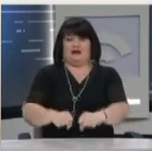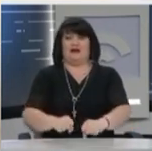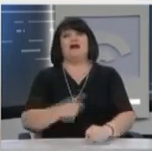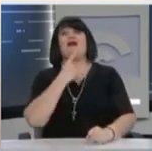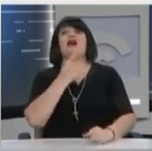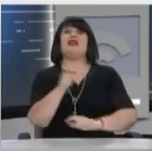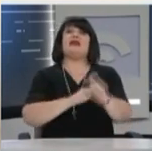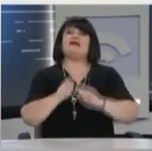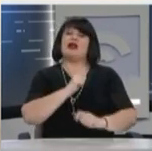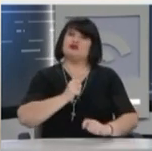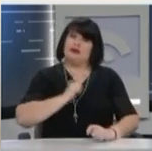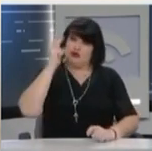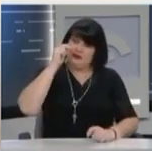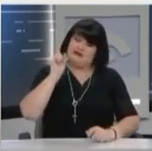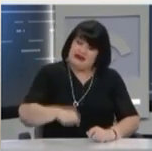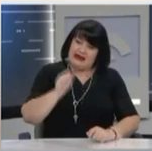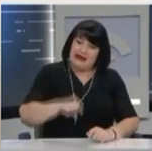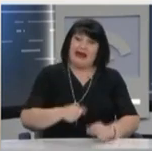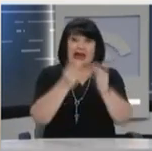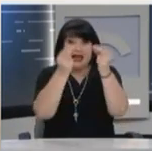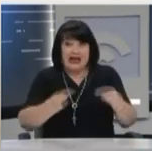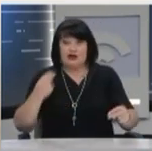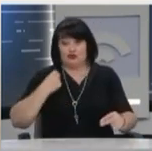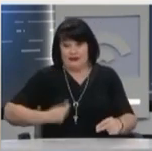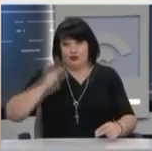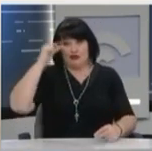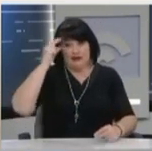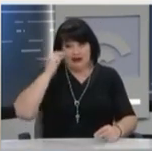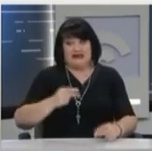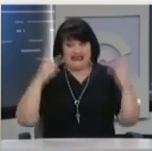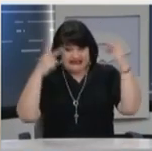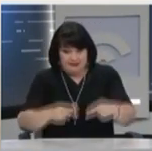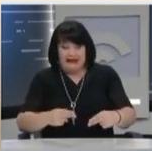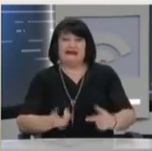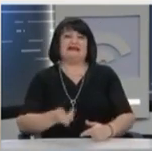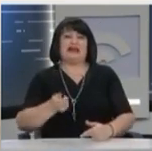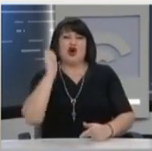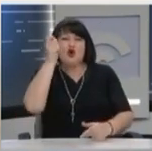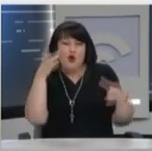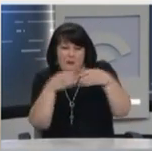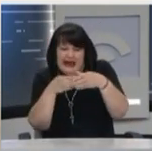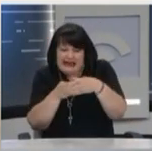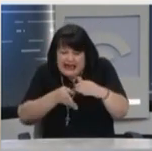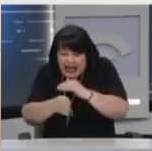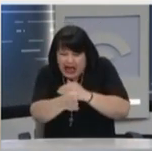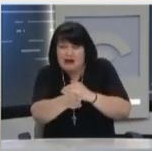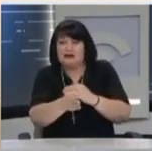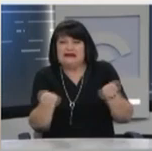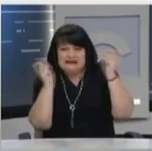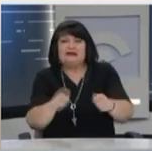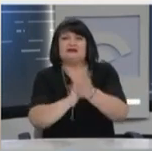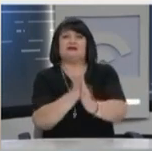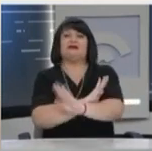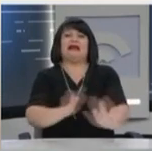κάνουμε ιδιωτικά πανεπιστήμια, και εγώ υπέρ είμαι. Ας λύσουμε το πρόβλημα των δημοσίων. Σταματήστε τις παρατάξεις κομματικές από τα πανεπιστήμια. Κλείστε